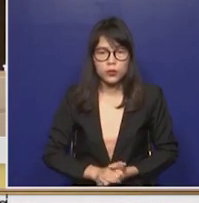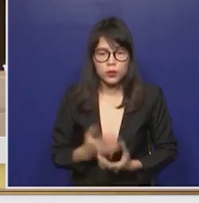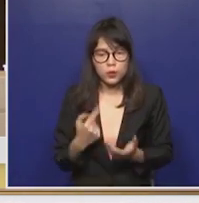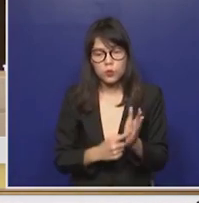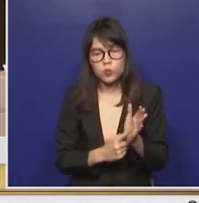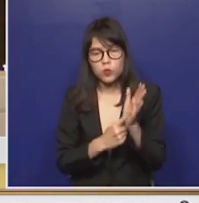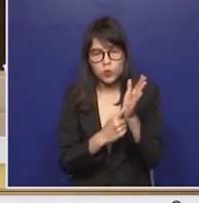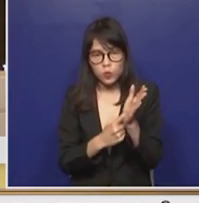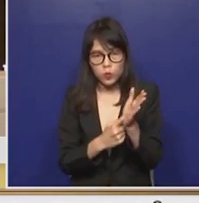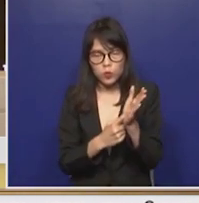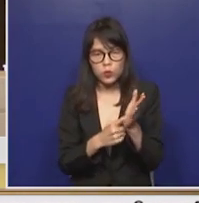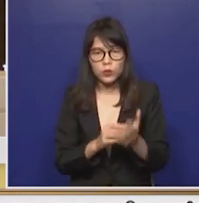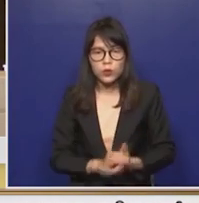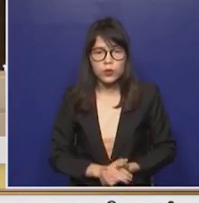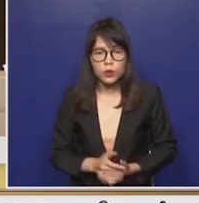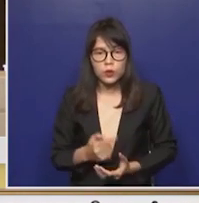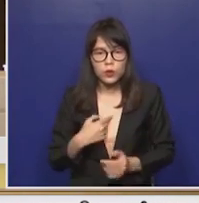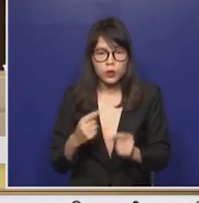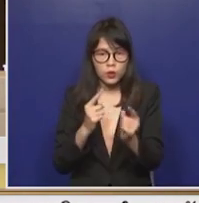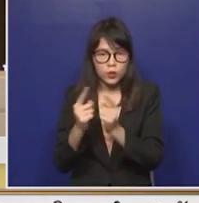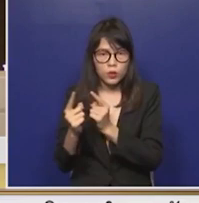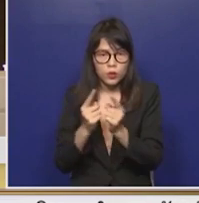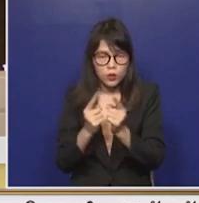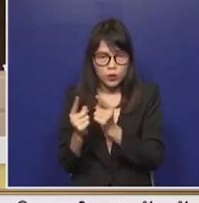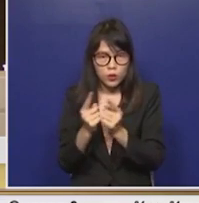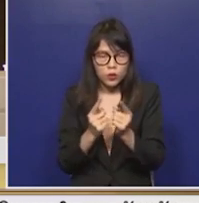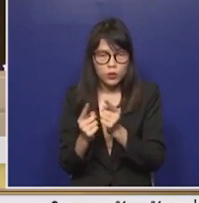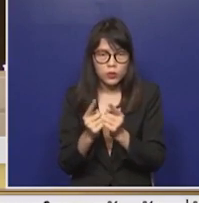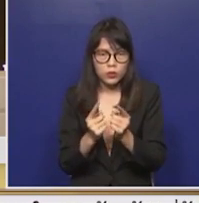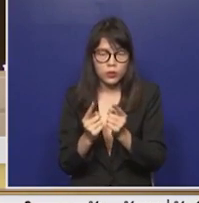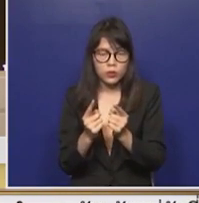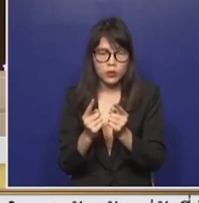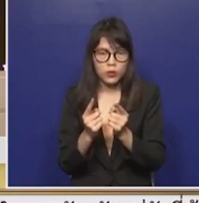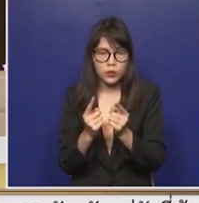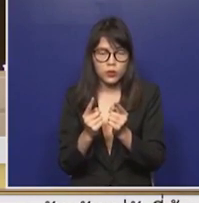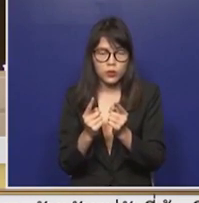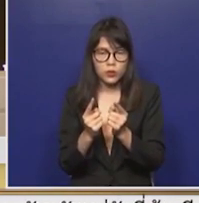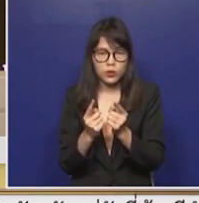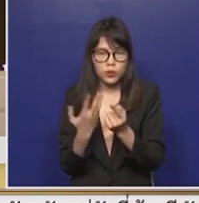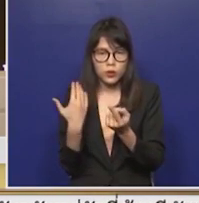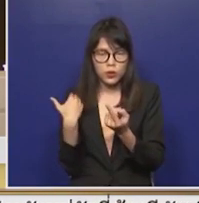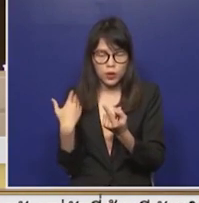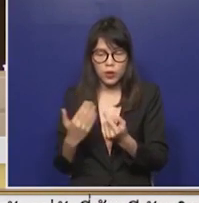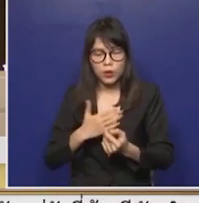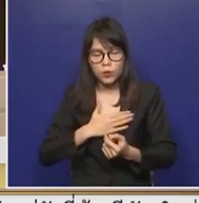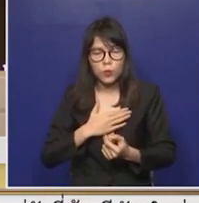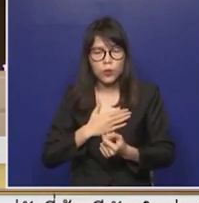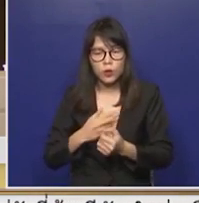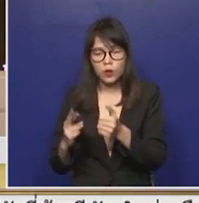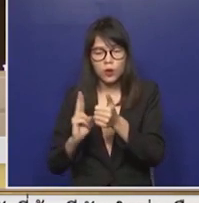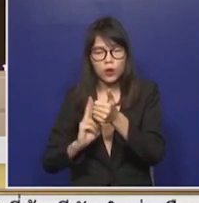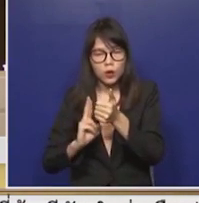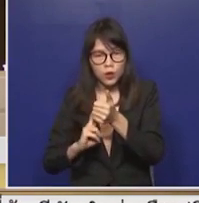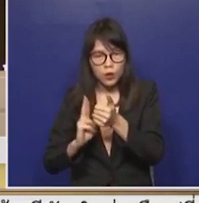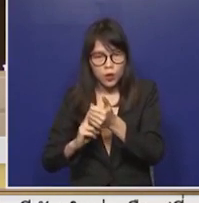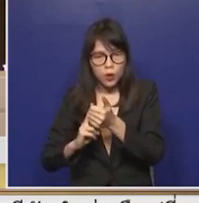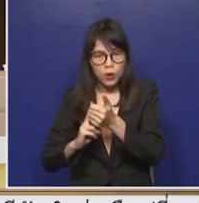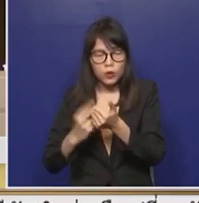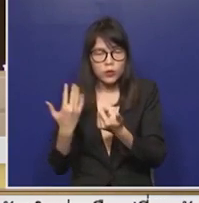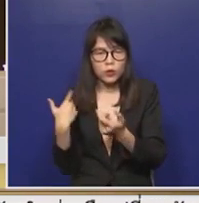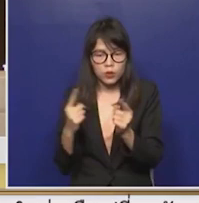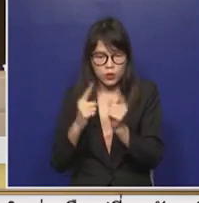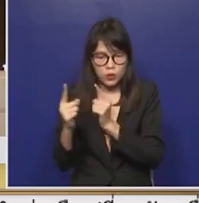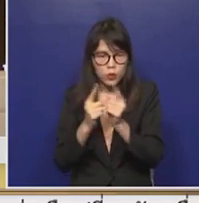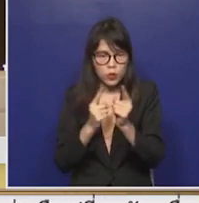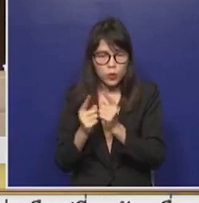กหลังจากเราได้หารือกันในระหว่างท่านรองประธานและผมว่ายัตติดังกล่าวนี้มันมีประเด็นอะ